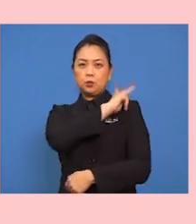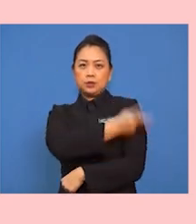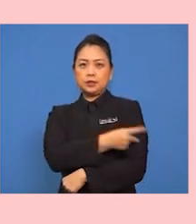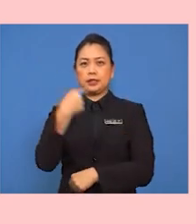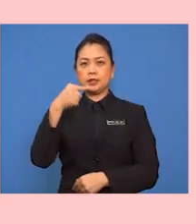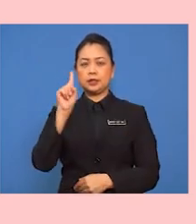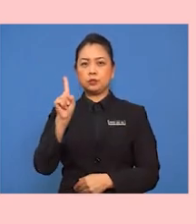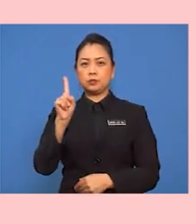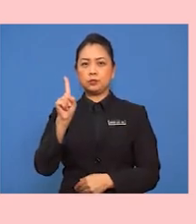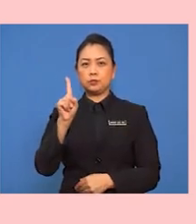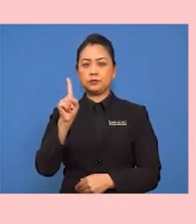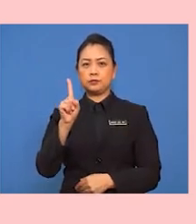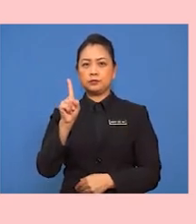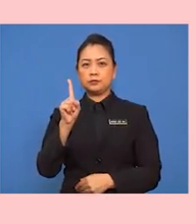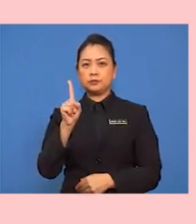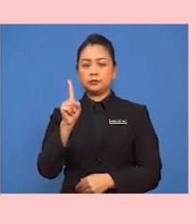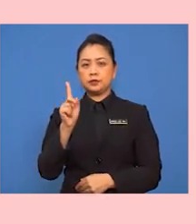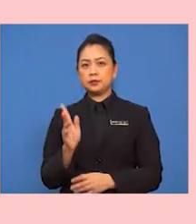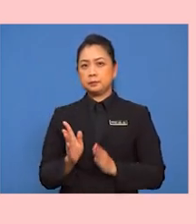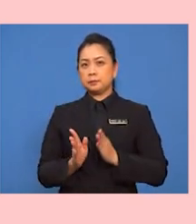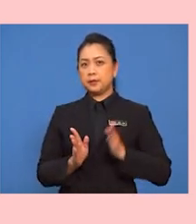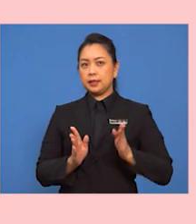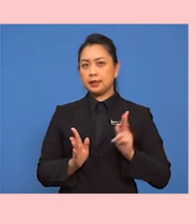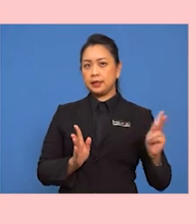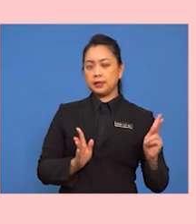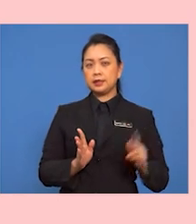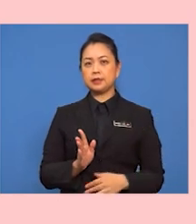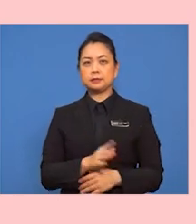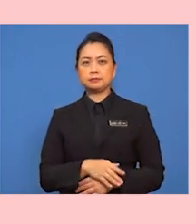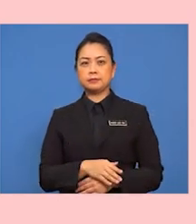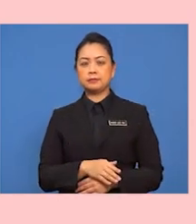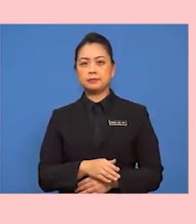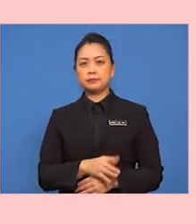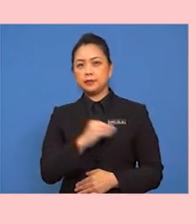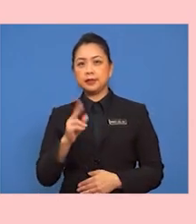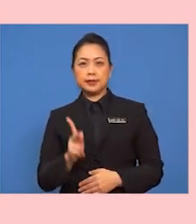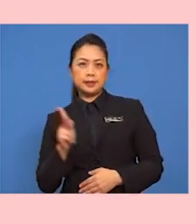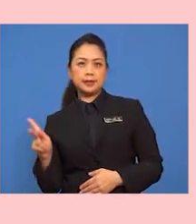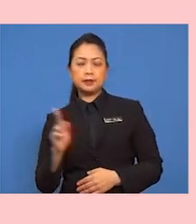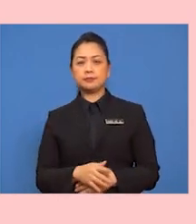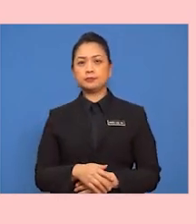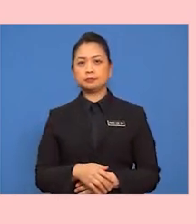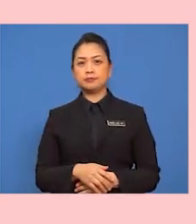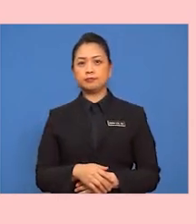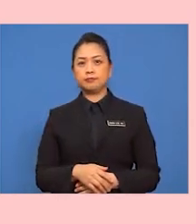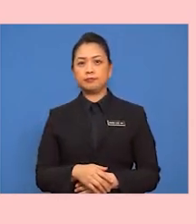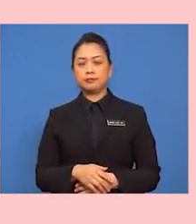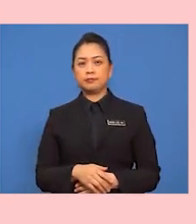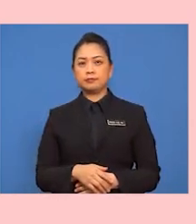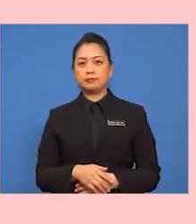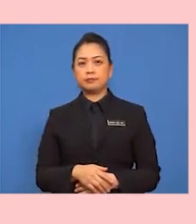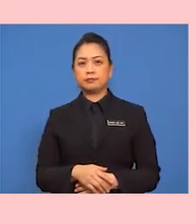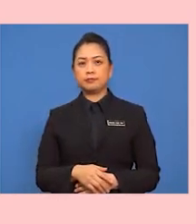1 di sebelah kiri, begitu juga di sebelah kanan. 5